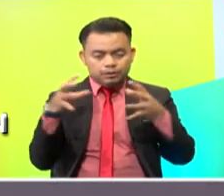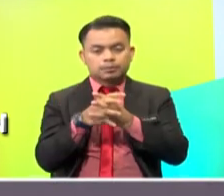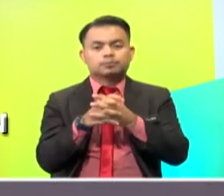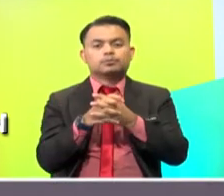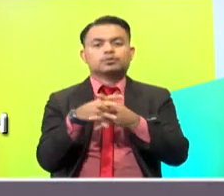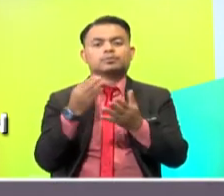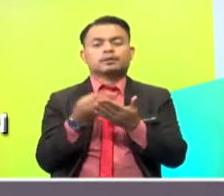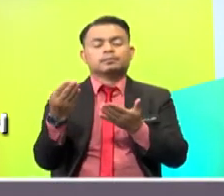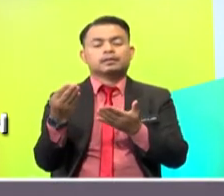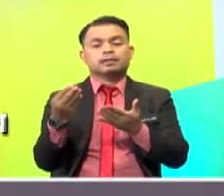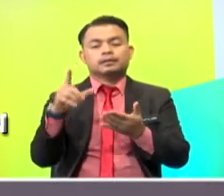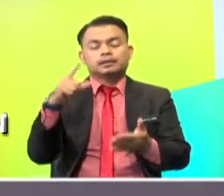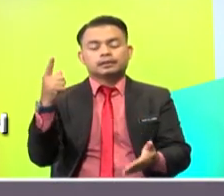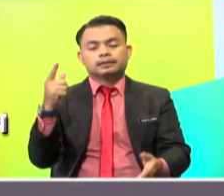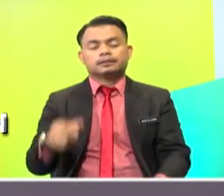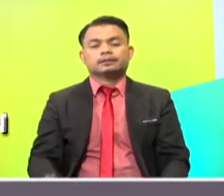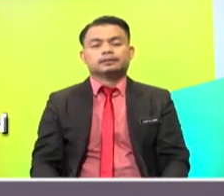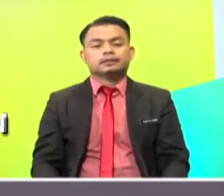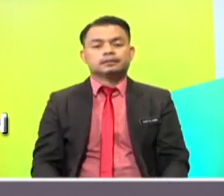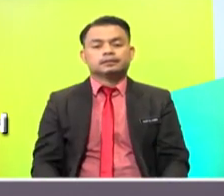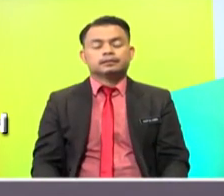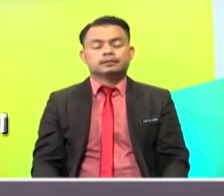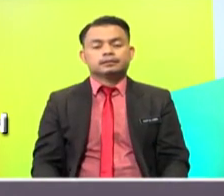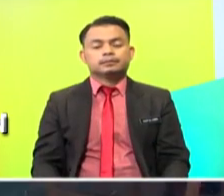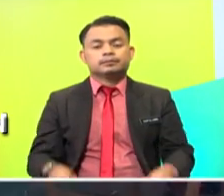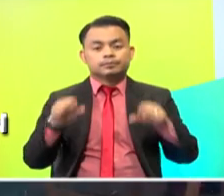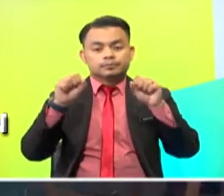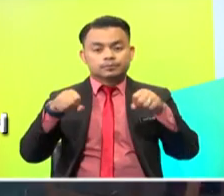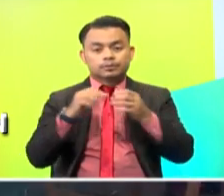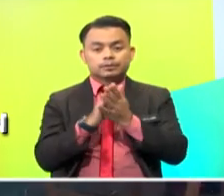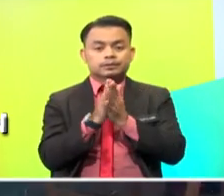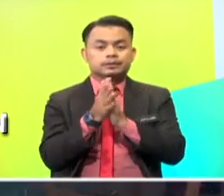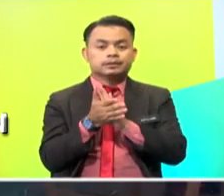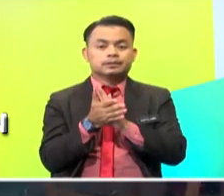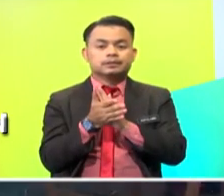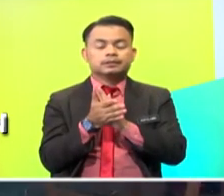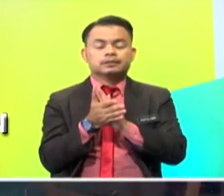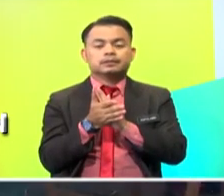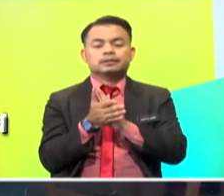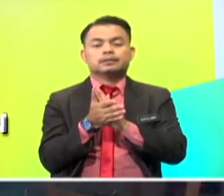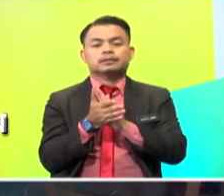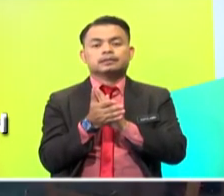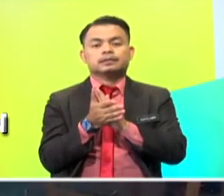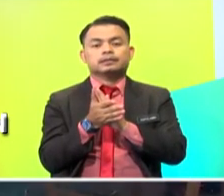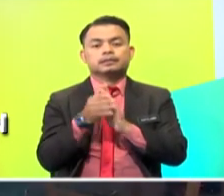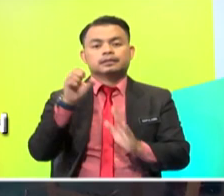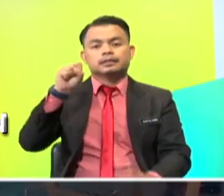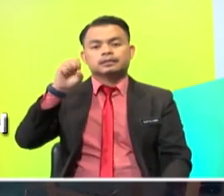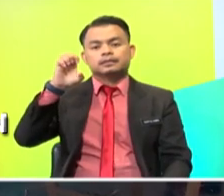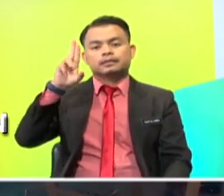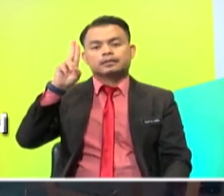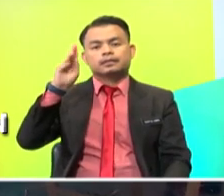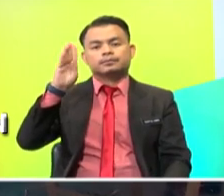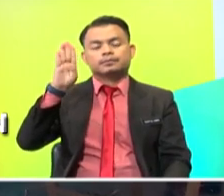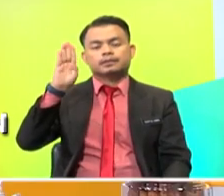bahaya lain kalau yang lain dia akan menjadi subuh kawis subuh kurma itulah jadinya serbu ya Chingu